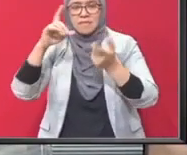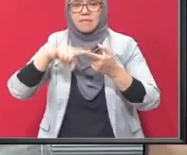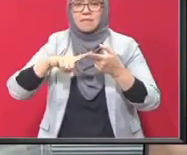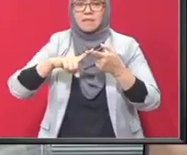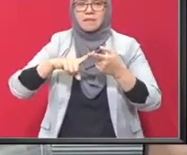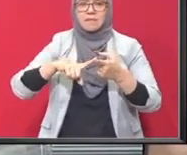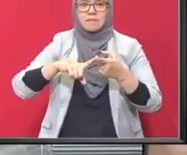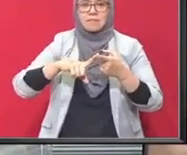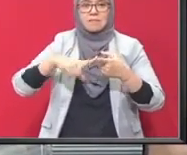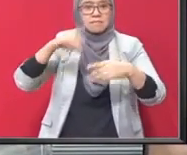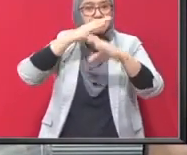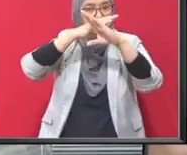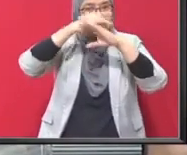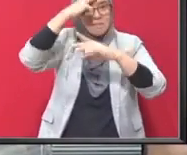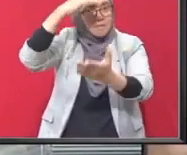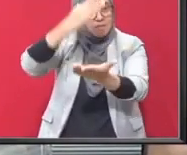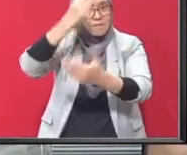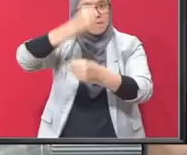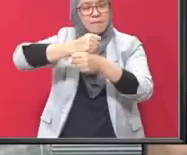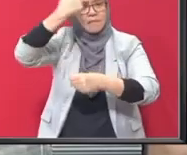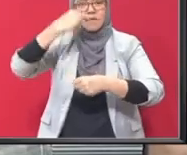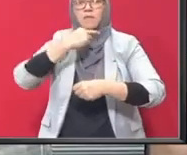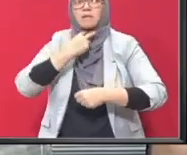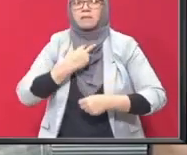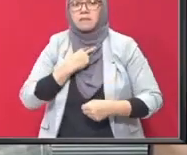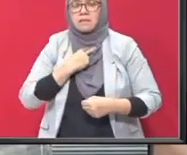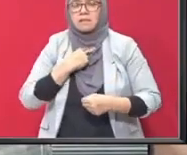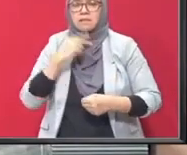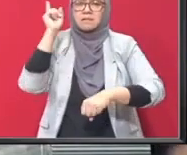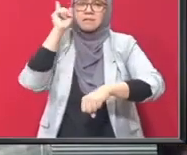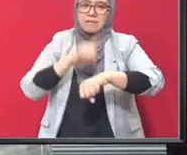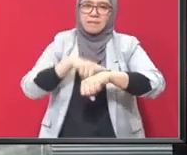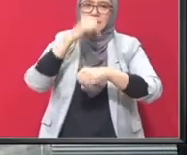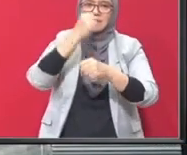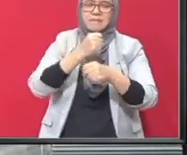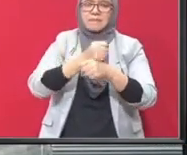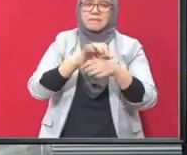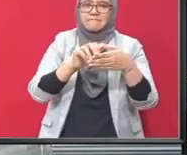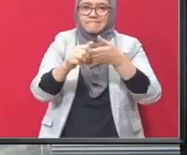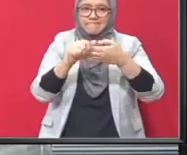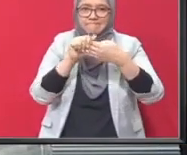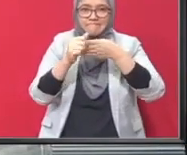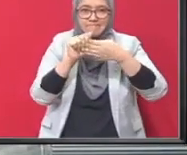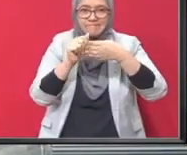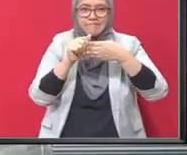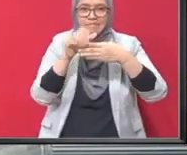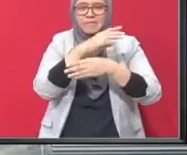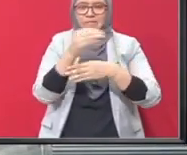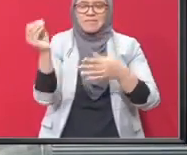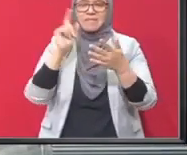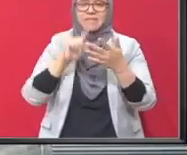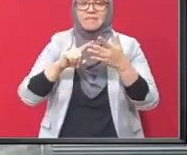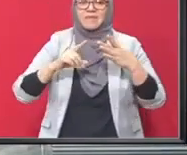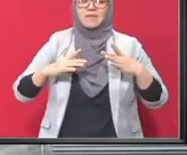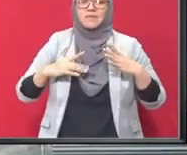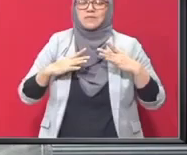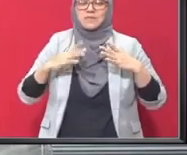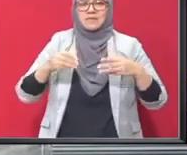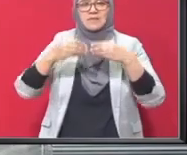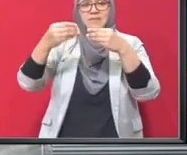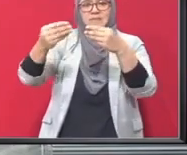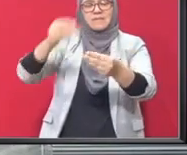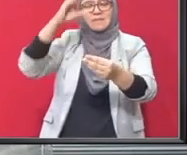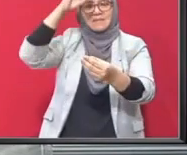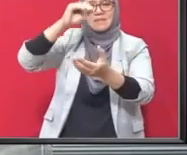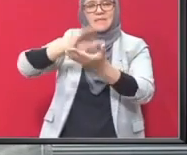atas sebab kehamilan dan waktu kerja fleksibel ataupun waktu kerja Flexi dan juga putih kepada